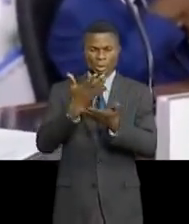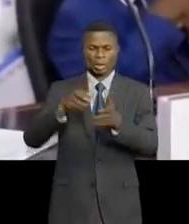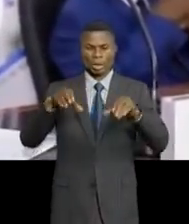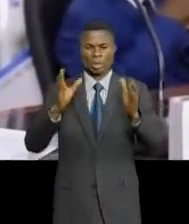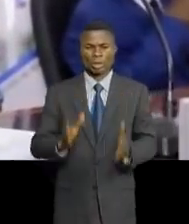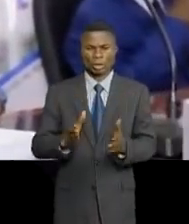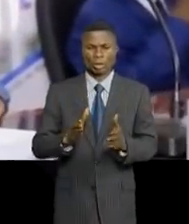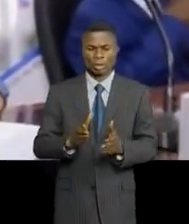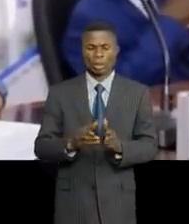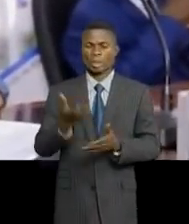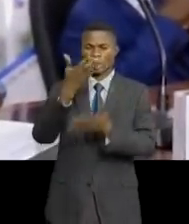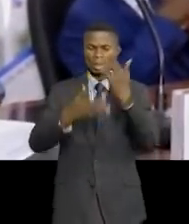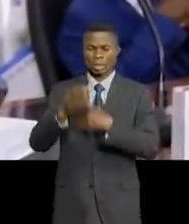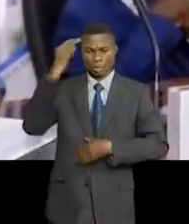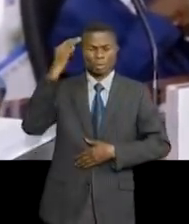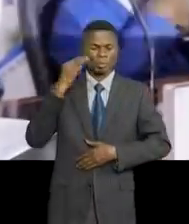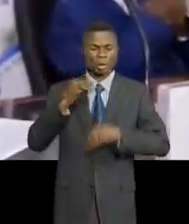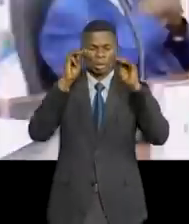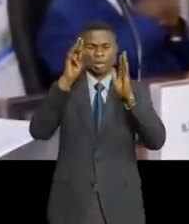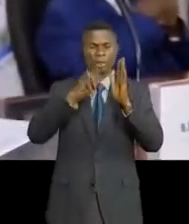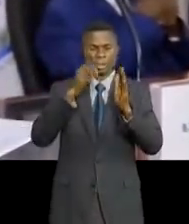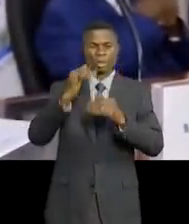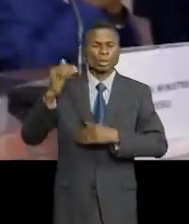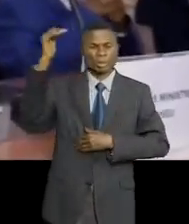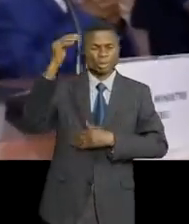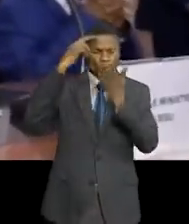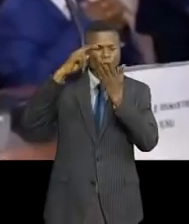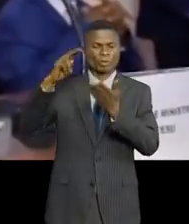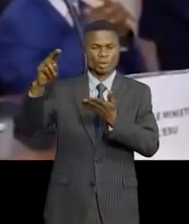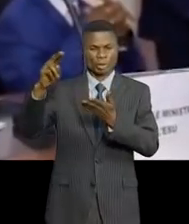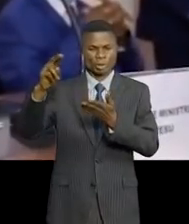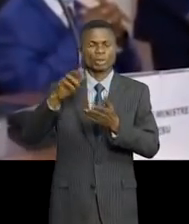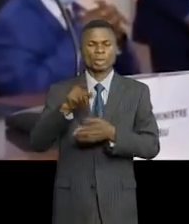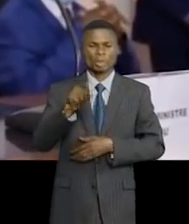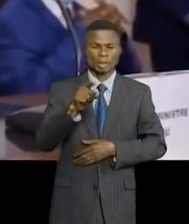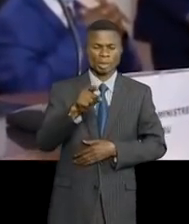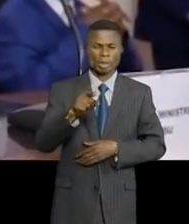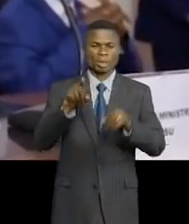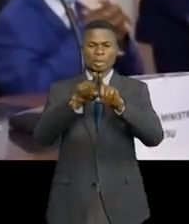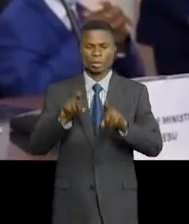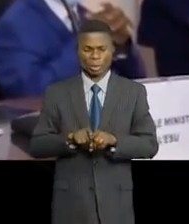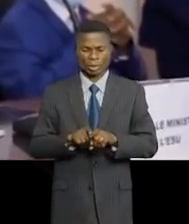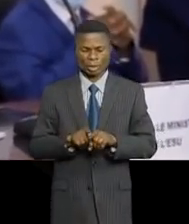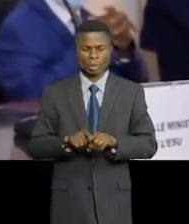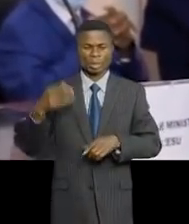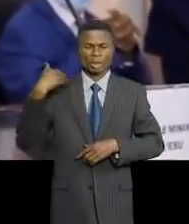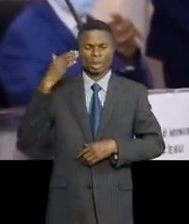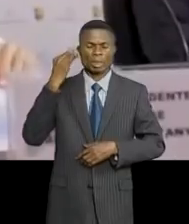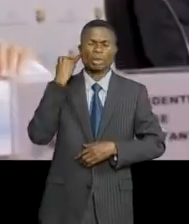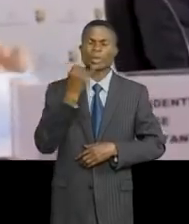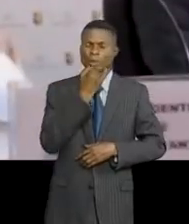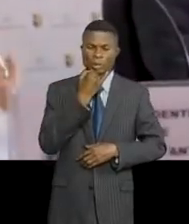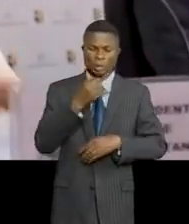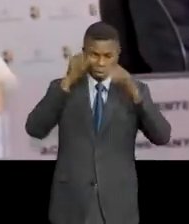congolaise a été représentée par les ministres de l'enseignement supérieur et universitaire Mohindo Nzangi et l'État hébreu par